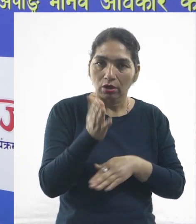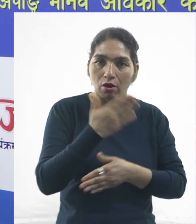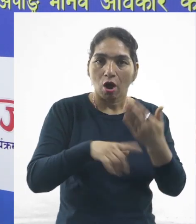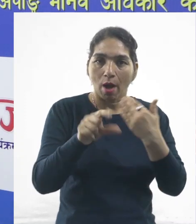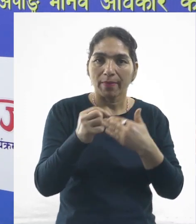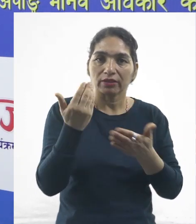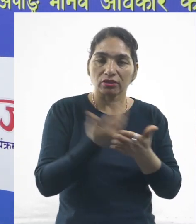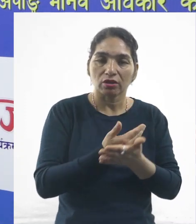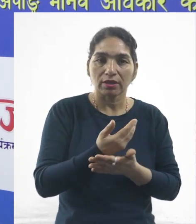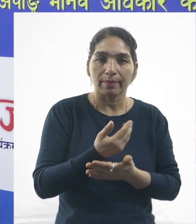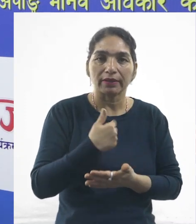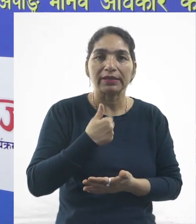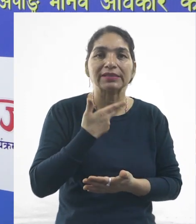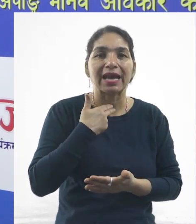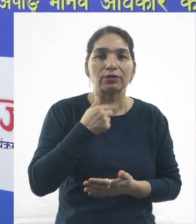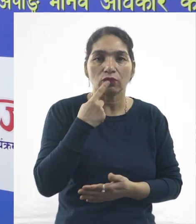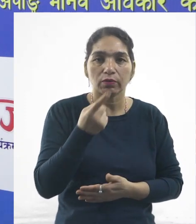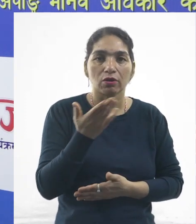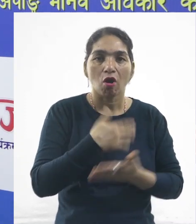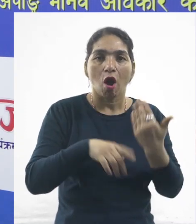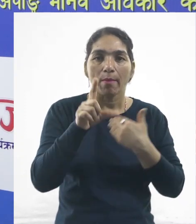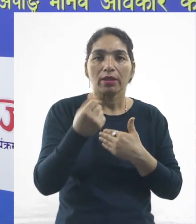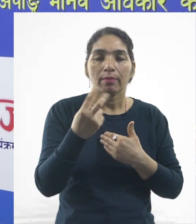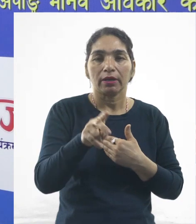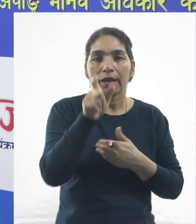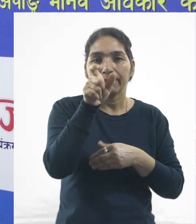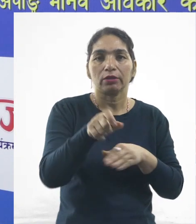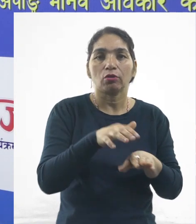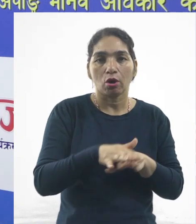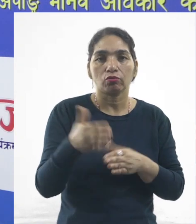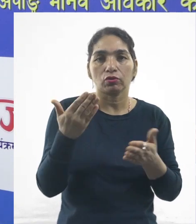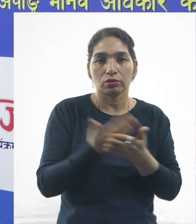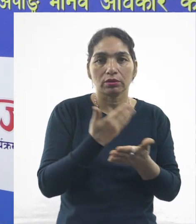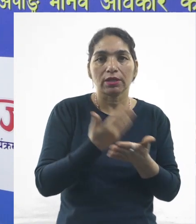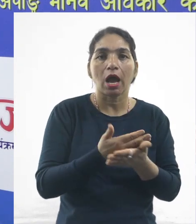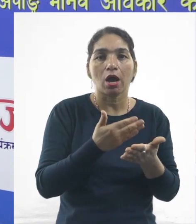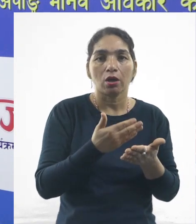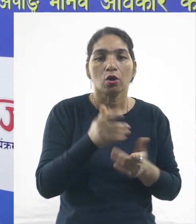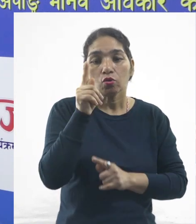संस्था भन्यो म चाहिँ के चाहन्छु भने अपाङ्गता भएको व्यक्तिहरूको चाहिँ संस्थाहरू चाहिँ